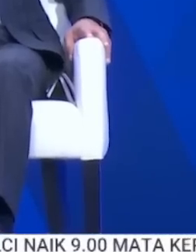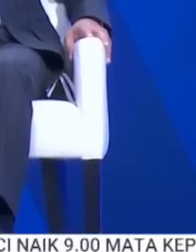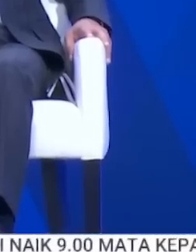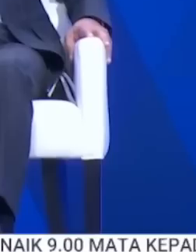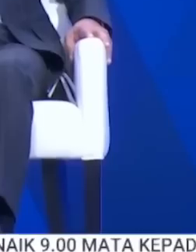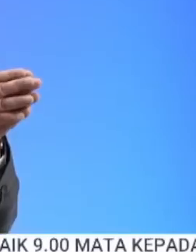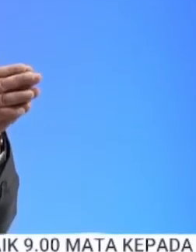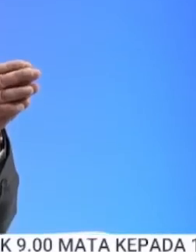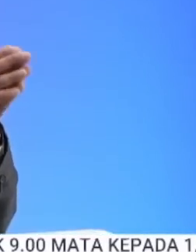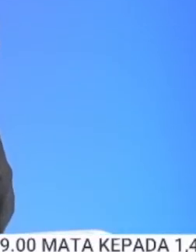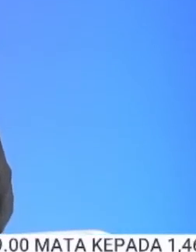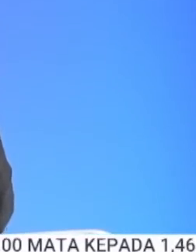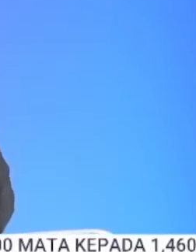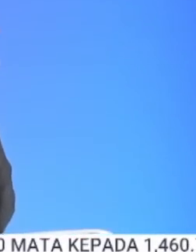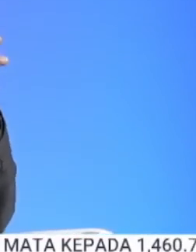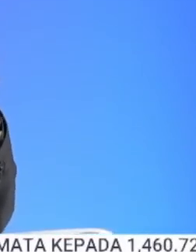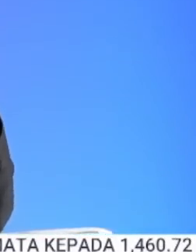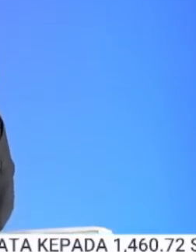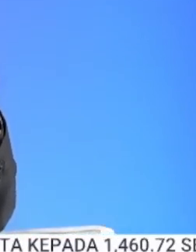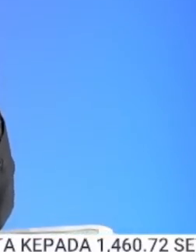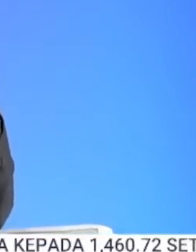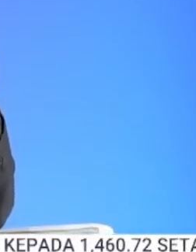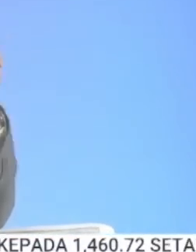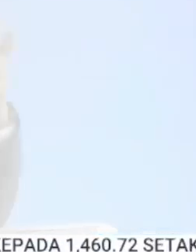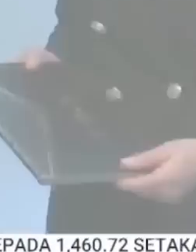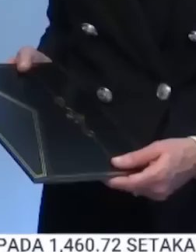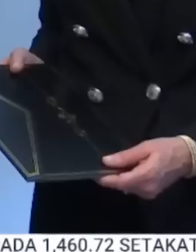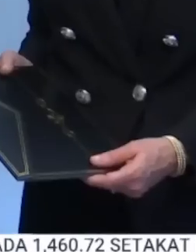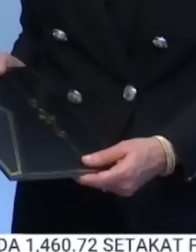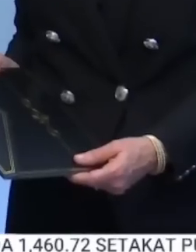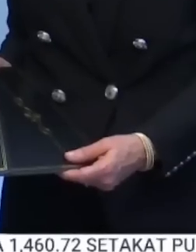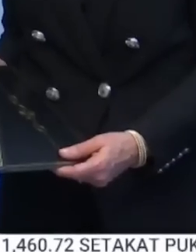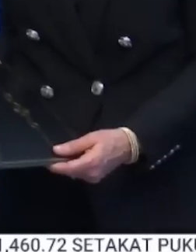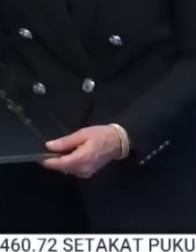dasar jelas penting untuk ekonomi berkembang maju.